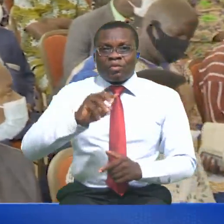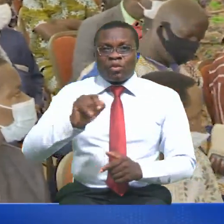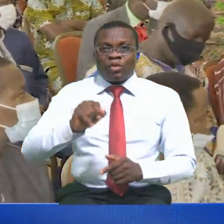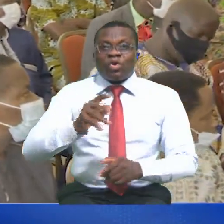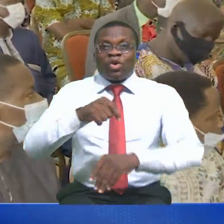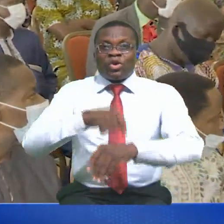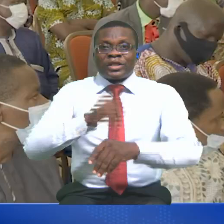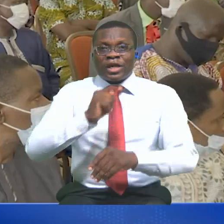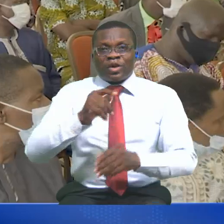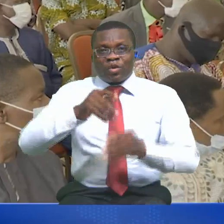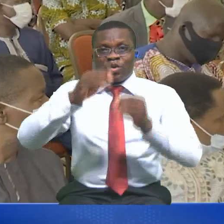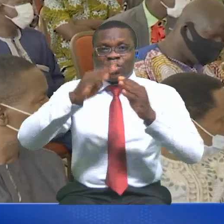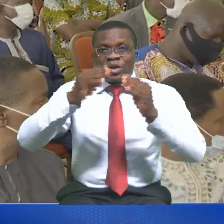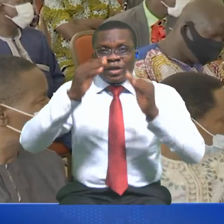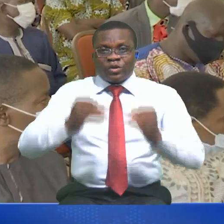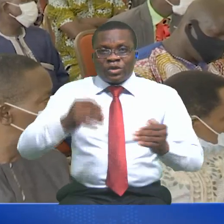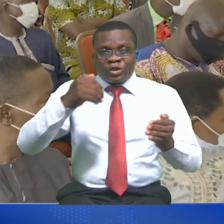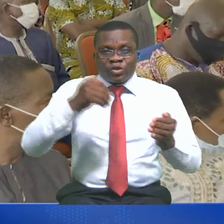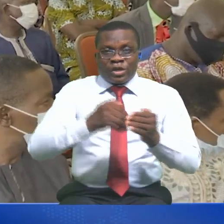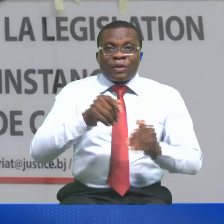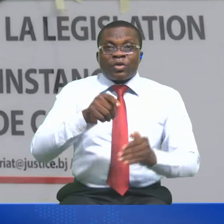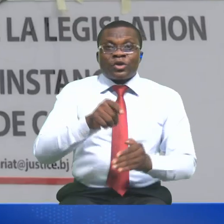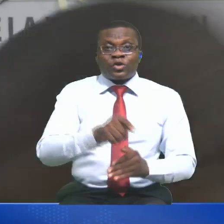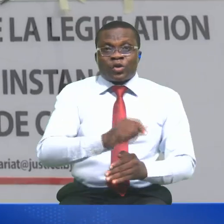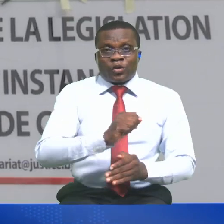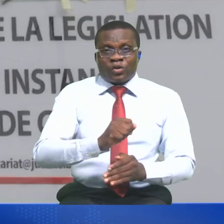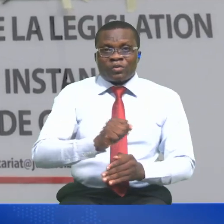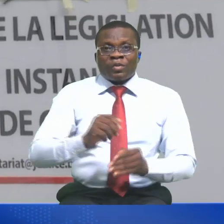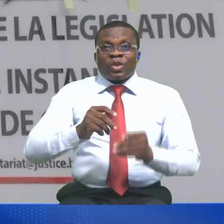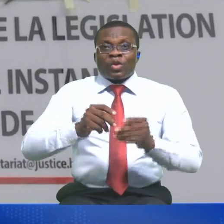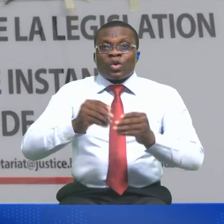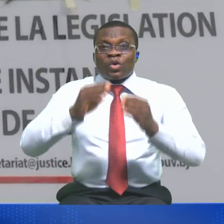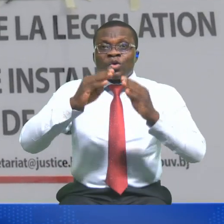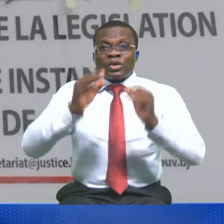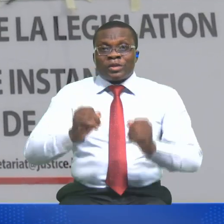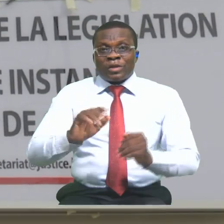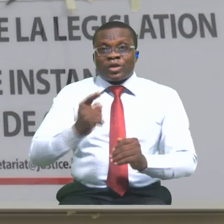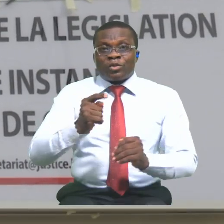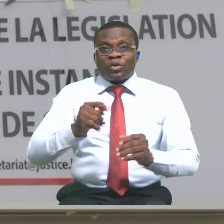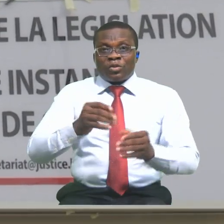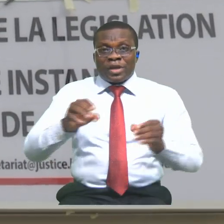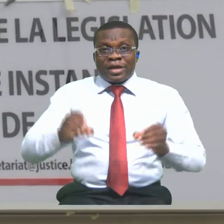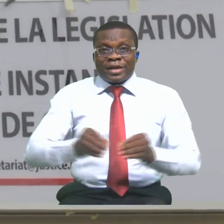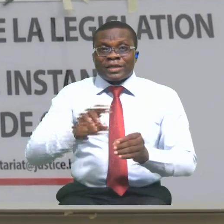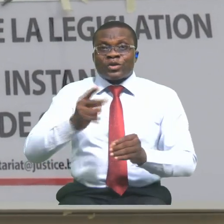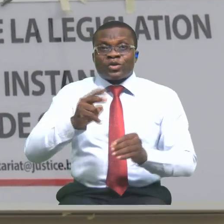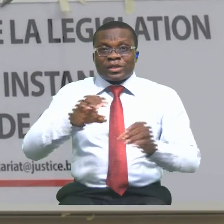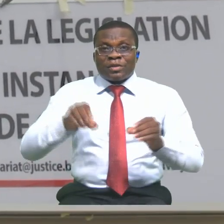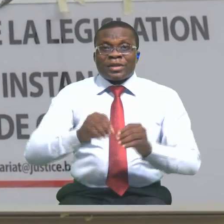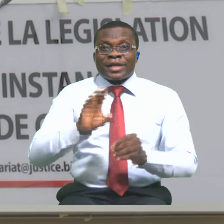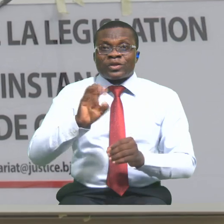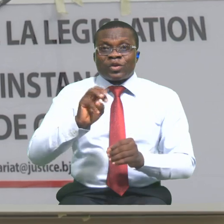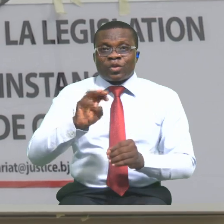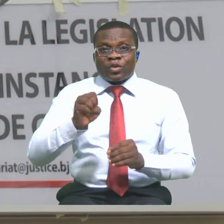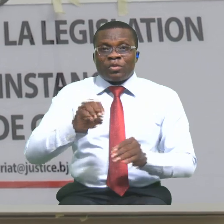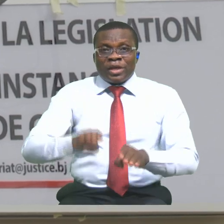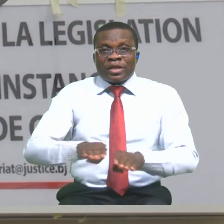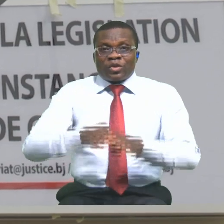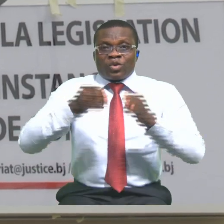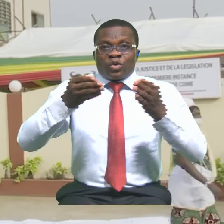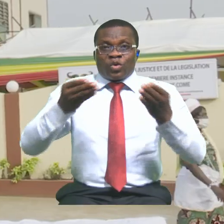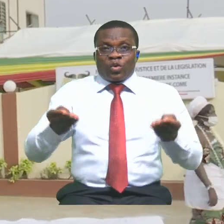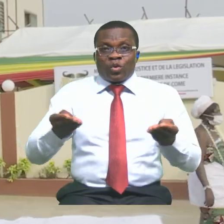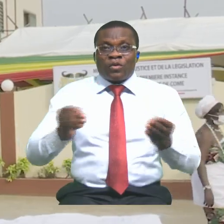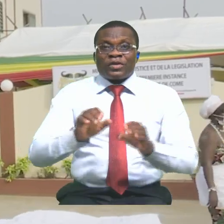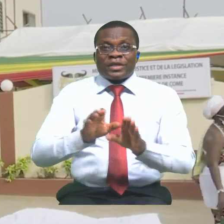la justice se rapproche de ses justiciables. Le tribunal de première instance de deuxième classe de Comé ouvre ainsi officiellement